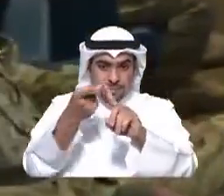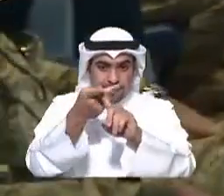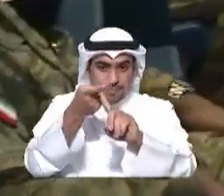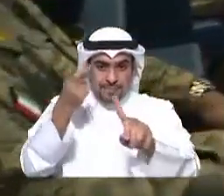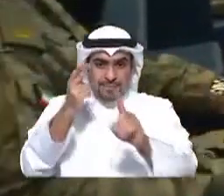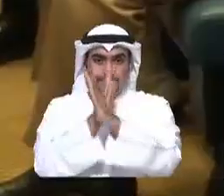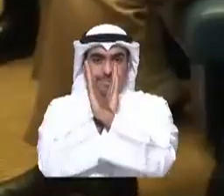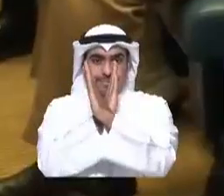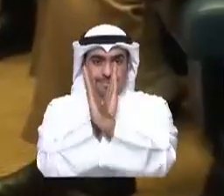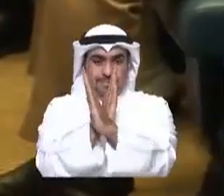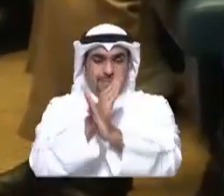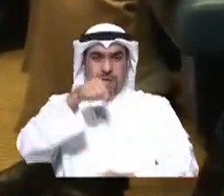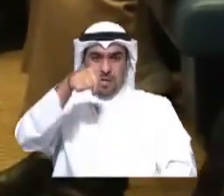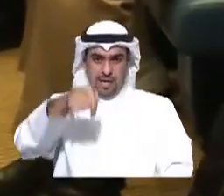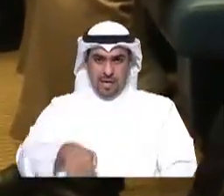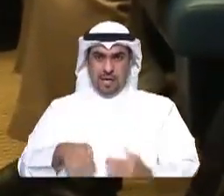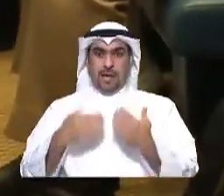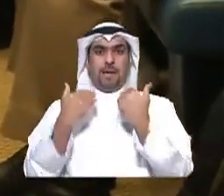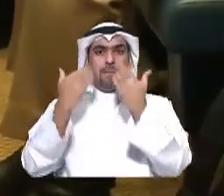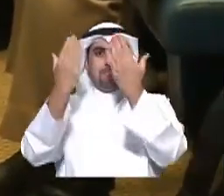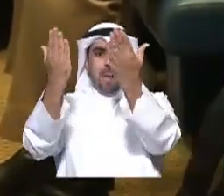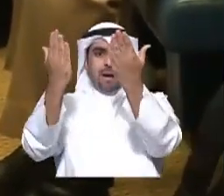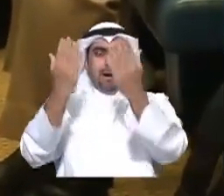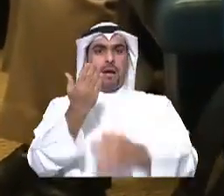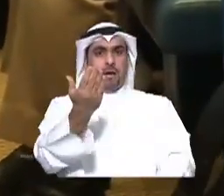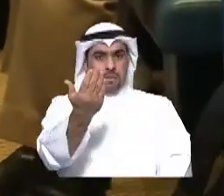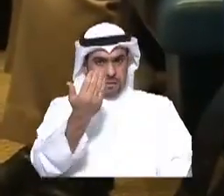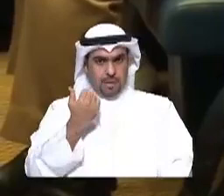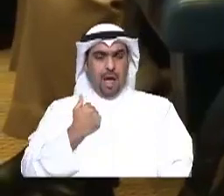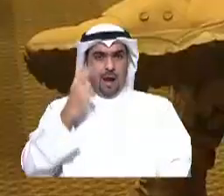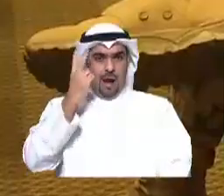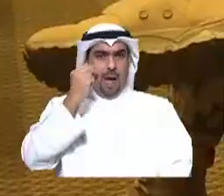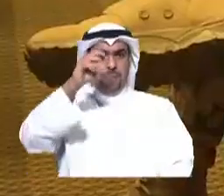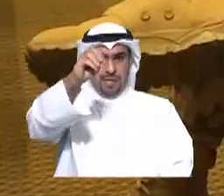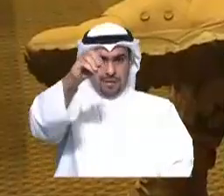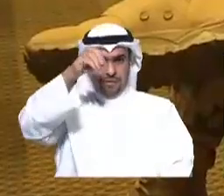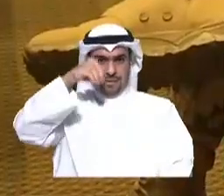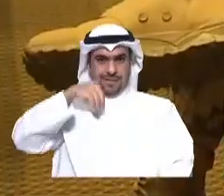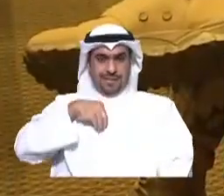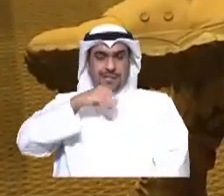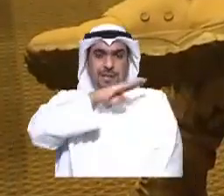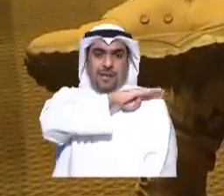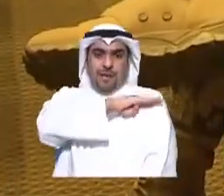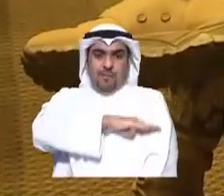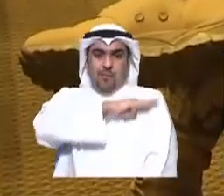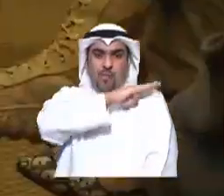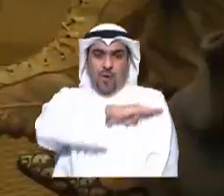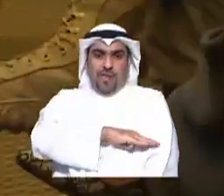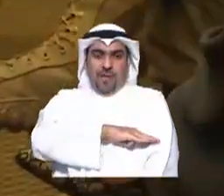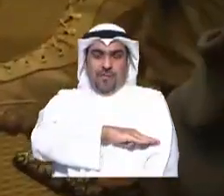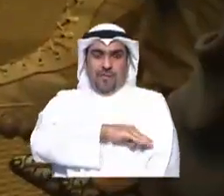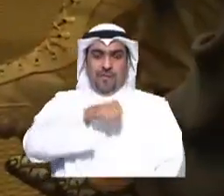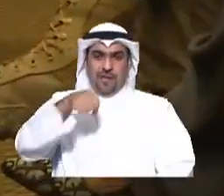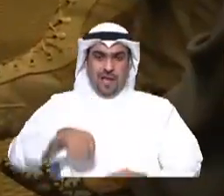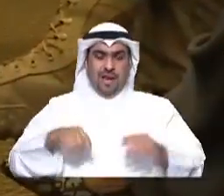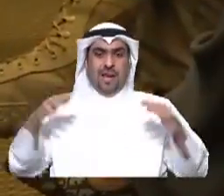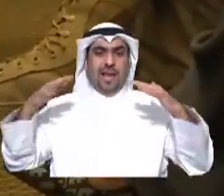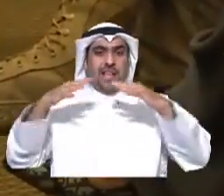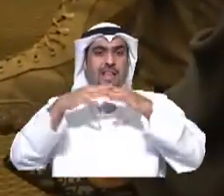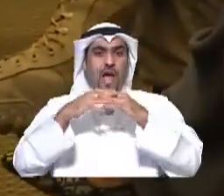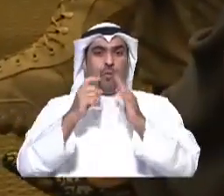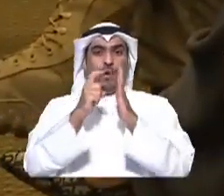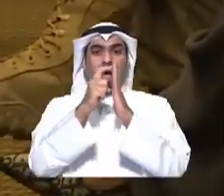المحلي والدولي بفضل الكفاءة والقدرة والمهنية وتكريس التعامل بالقانون الدولي